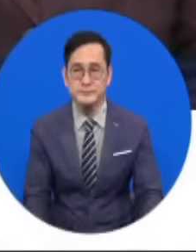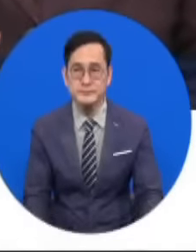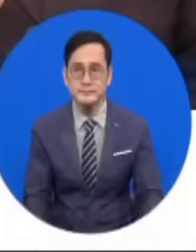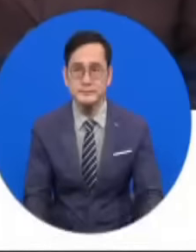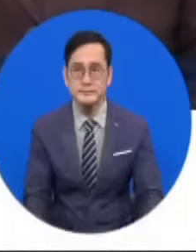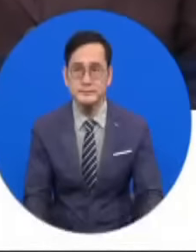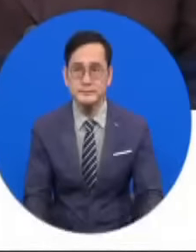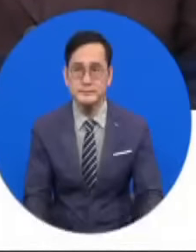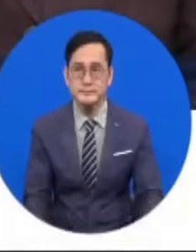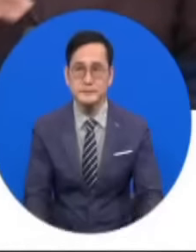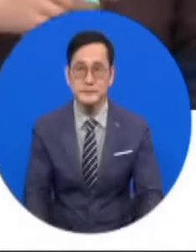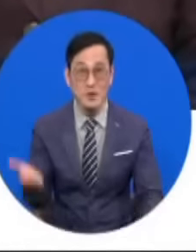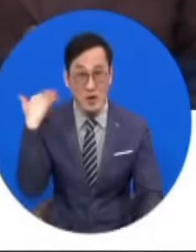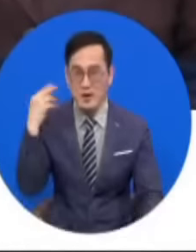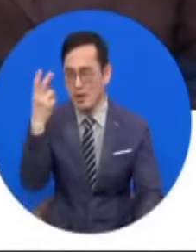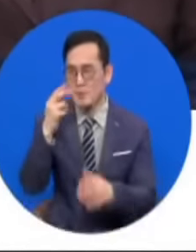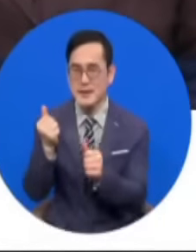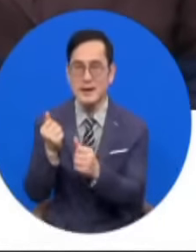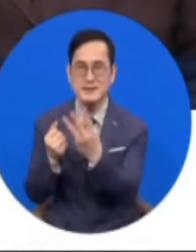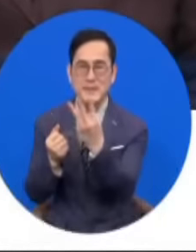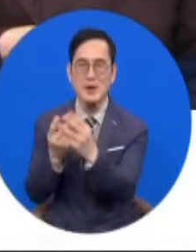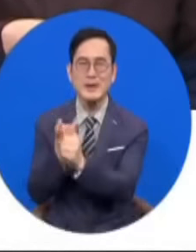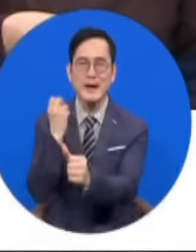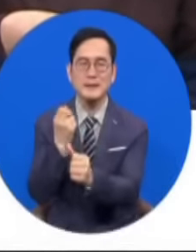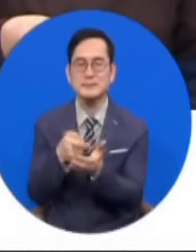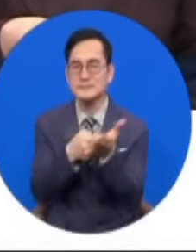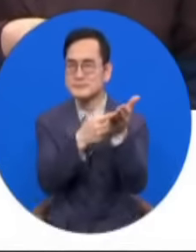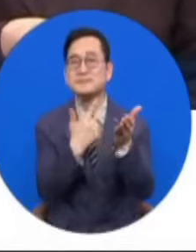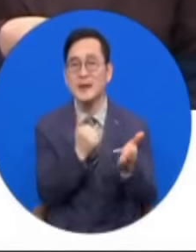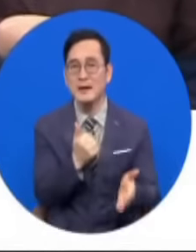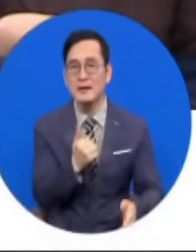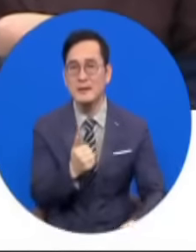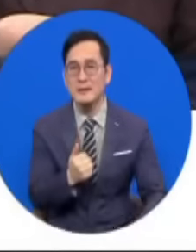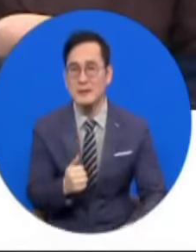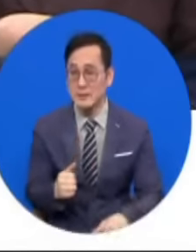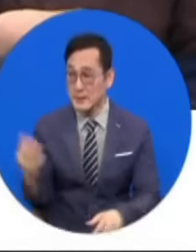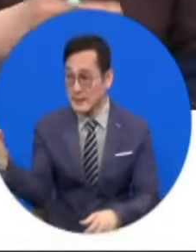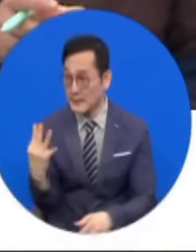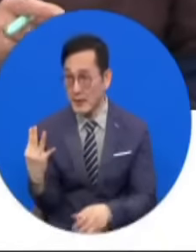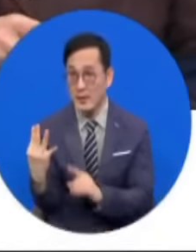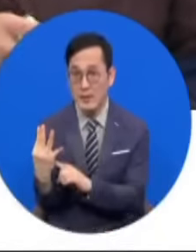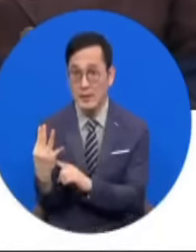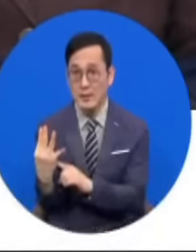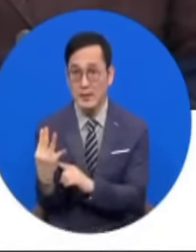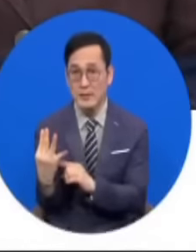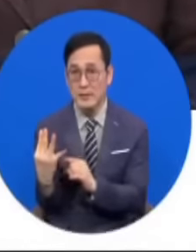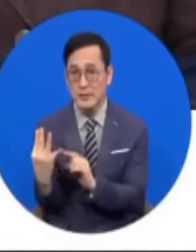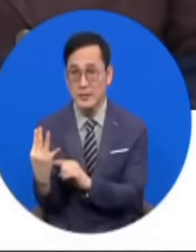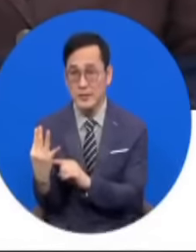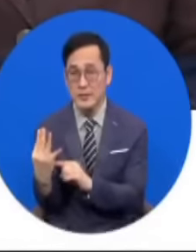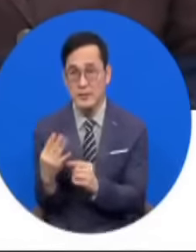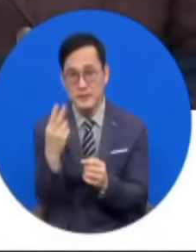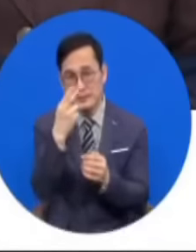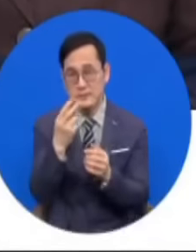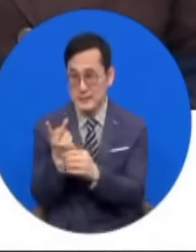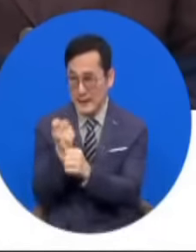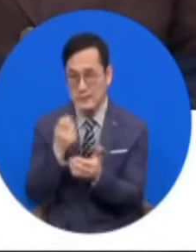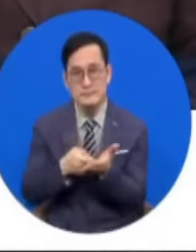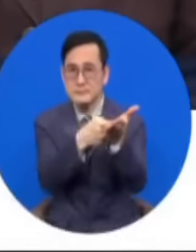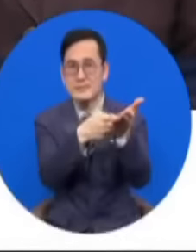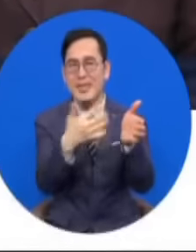해서 탄핵을 했거든요 그런데 이번 네명의 검사에 대해서는 지금 발의만 하고 법사위로 이제 보냈는데